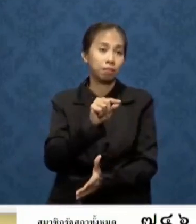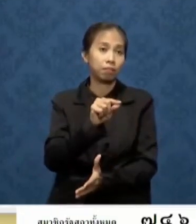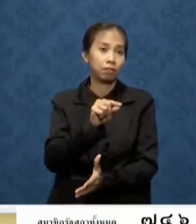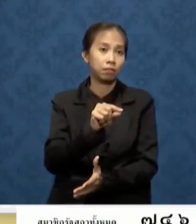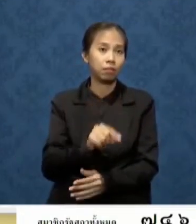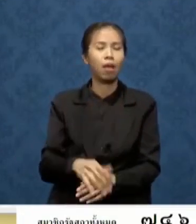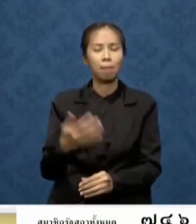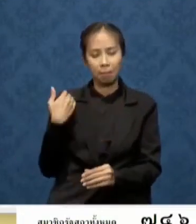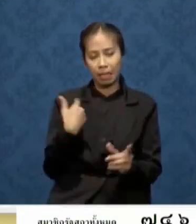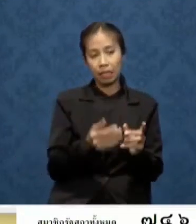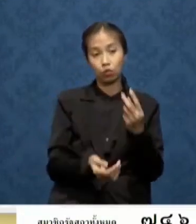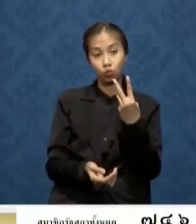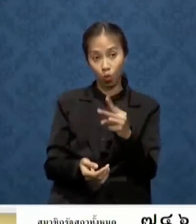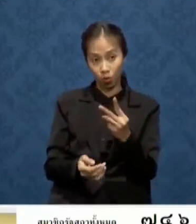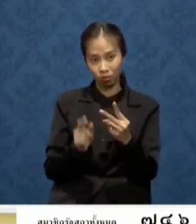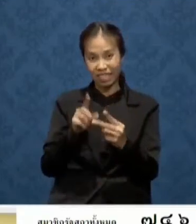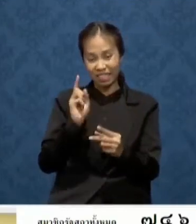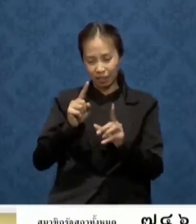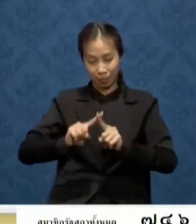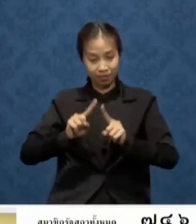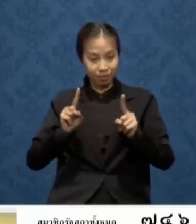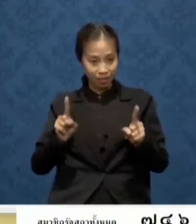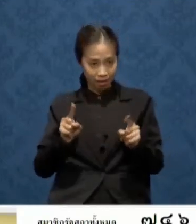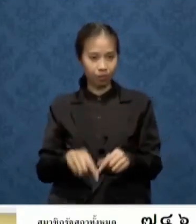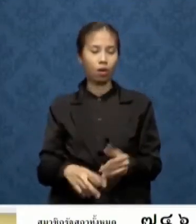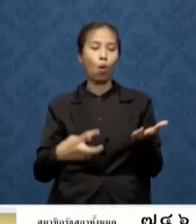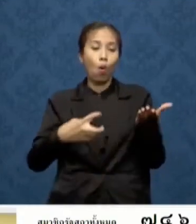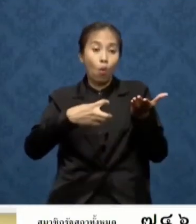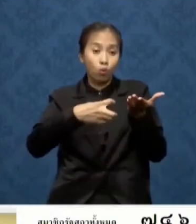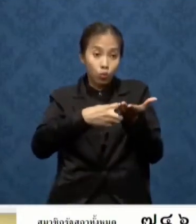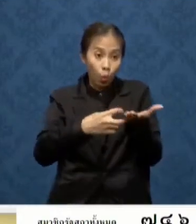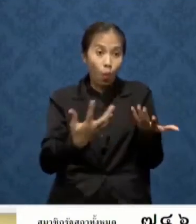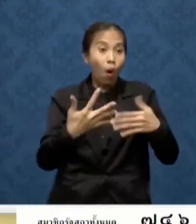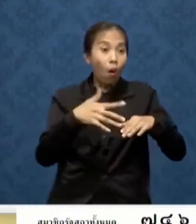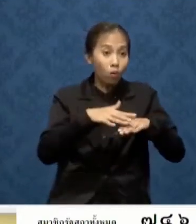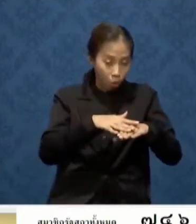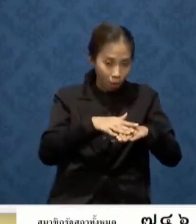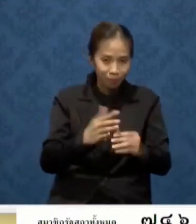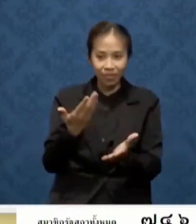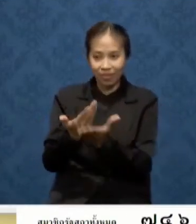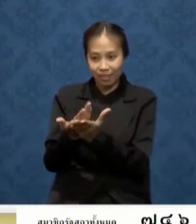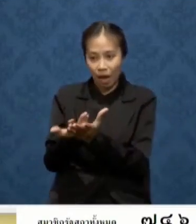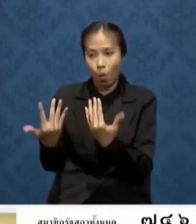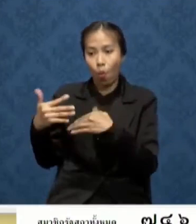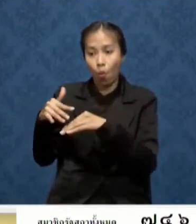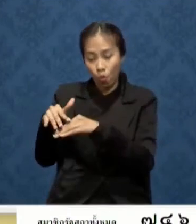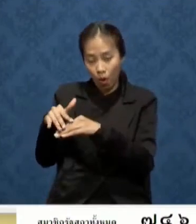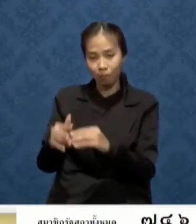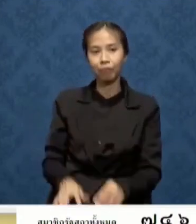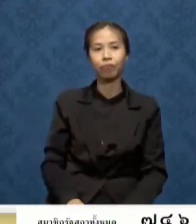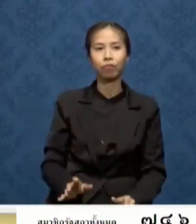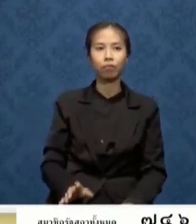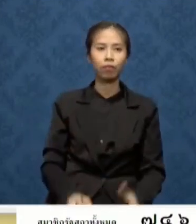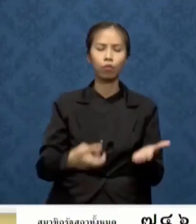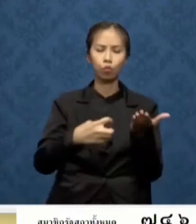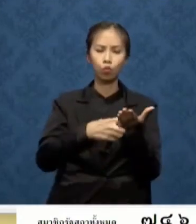ครบมส